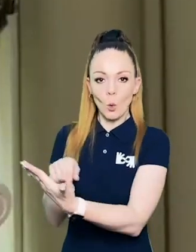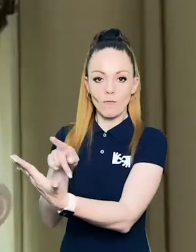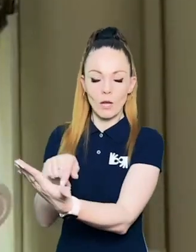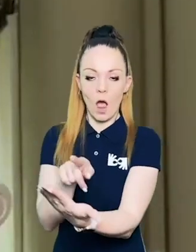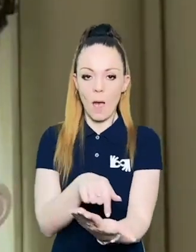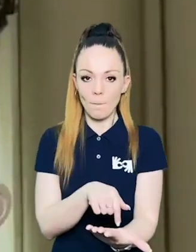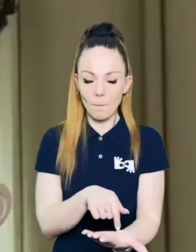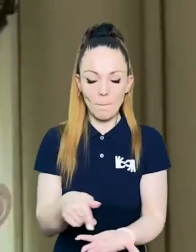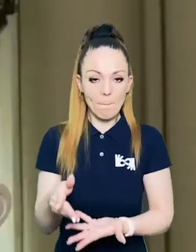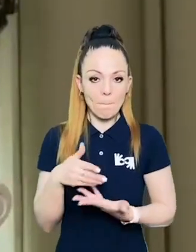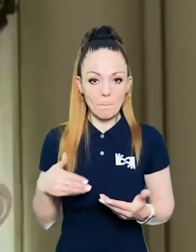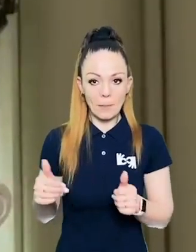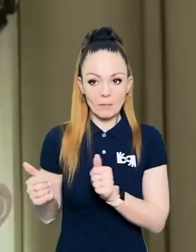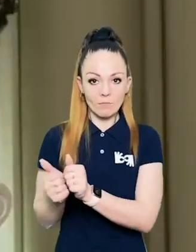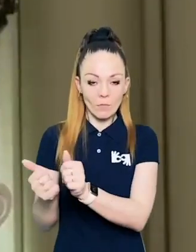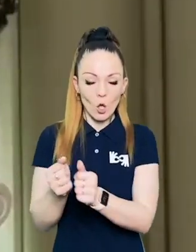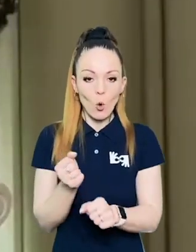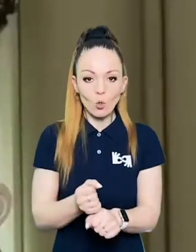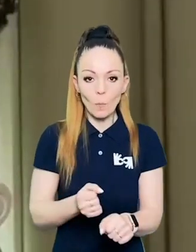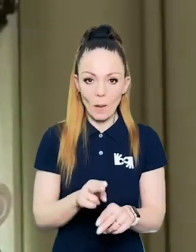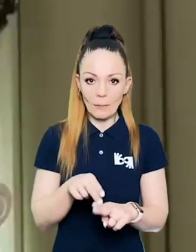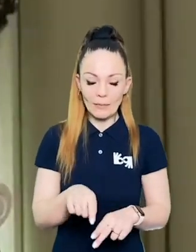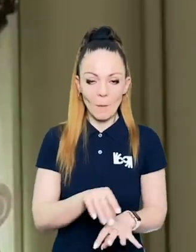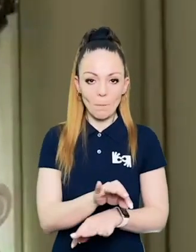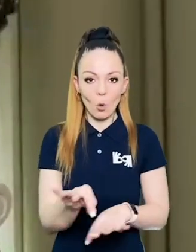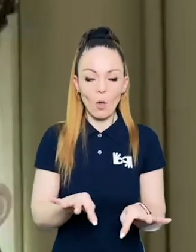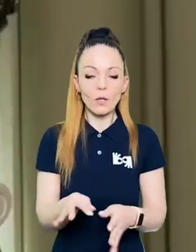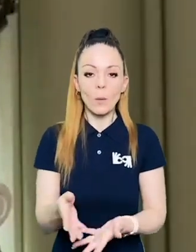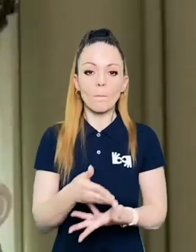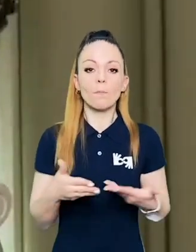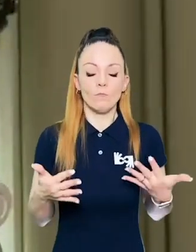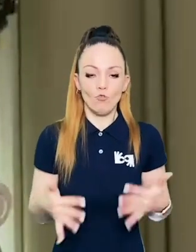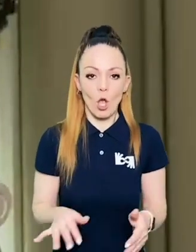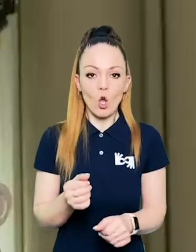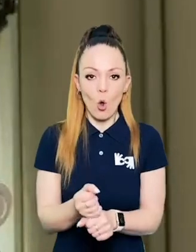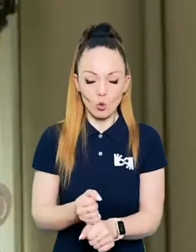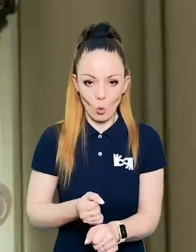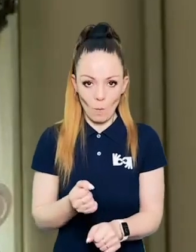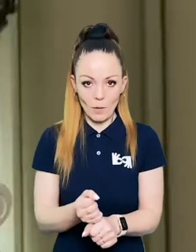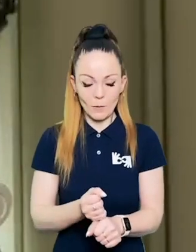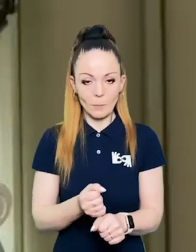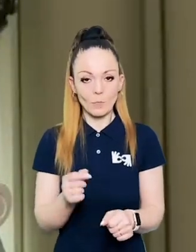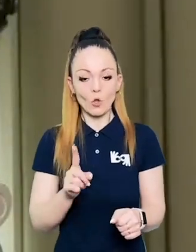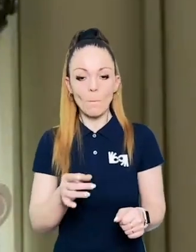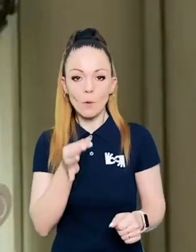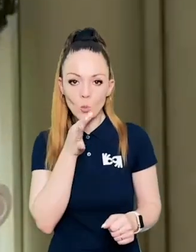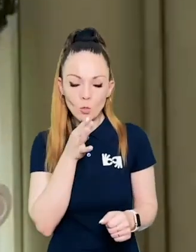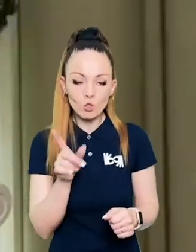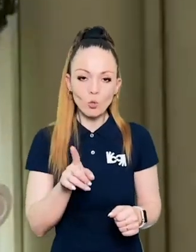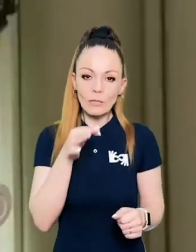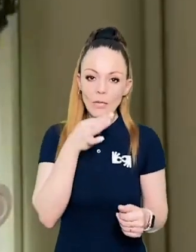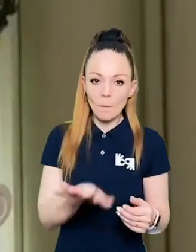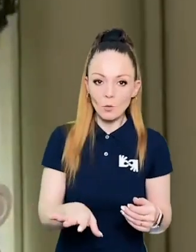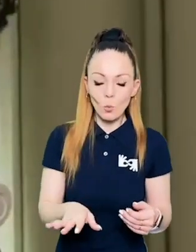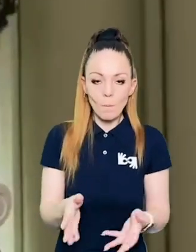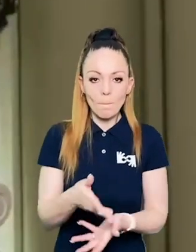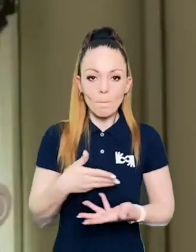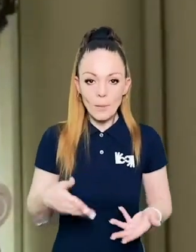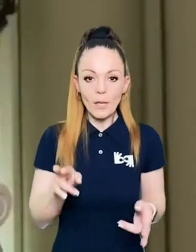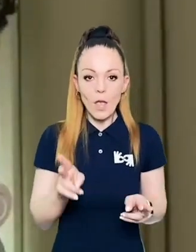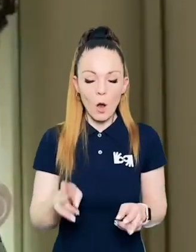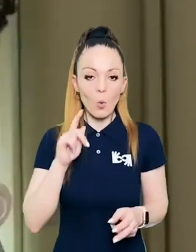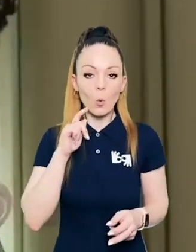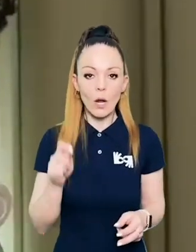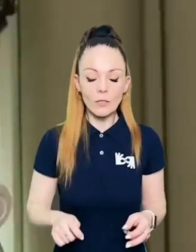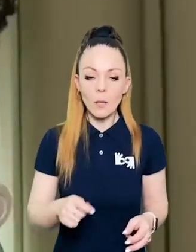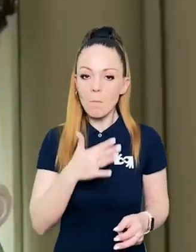яким довіряємо. Да? Ми з ними розробляємо цей проект. Ми його розробили. Десь щось подобається, щось не подобається.